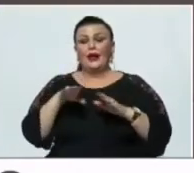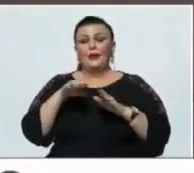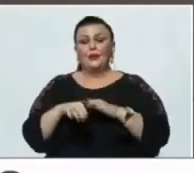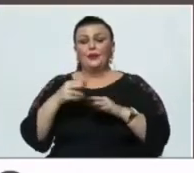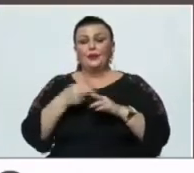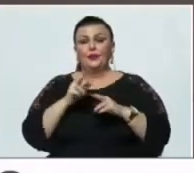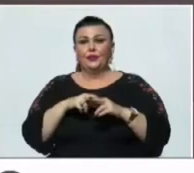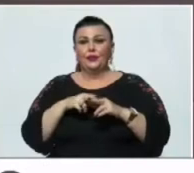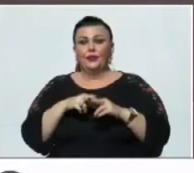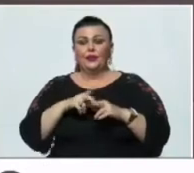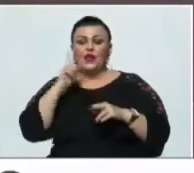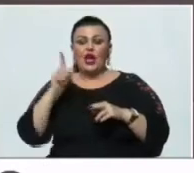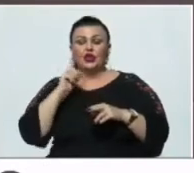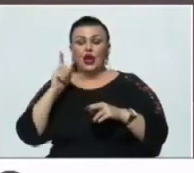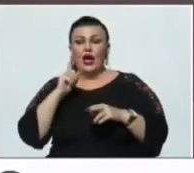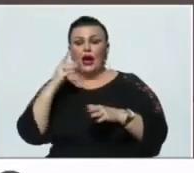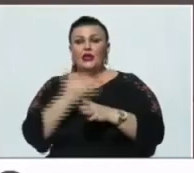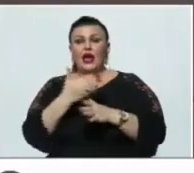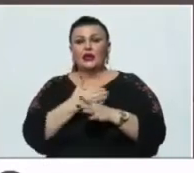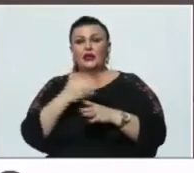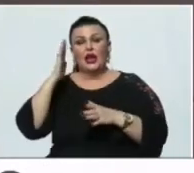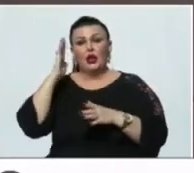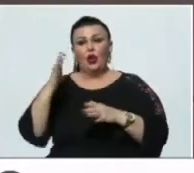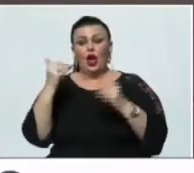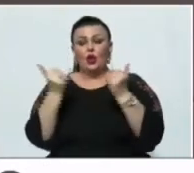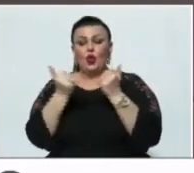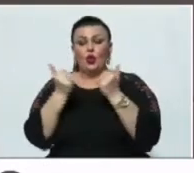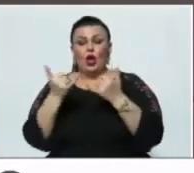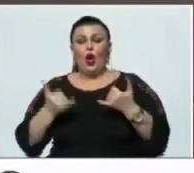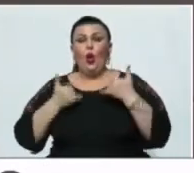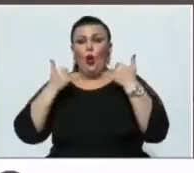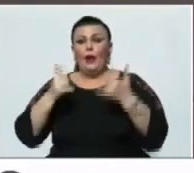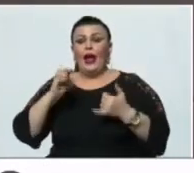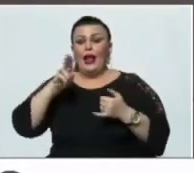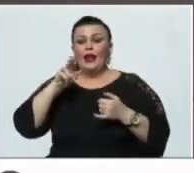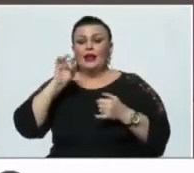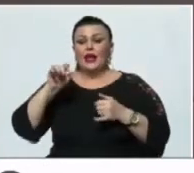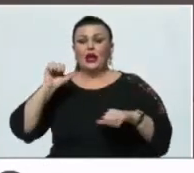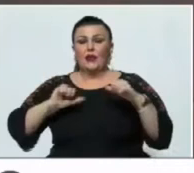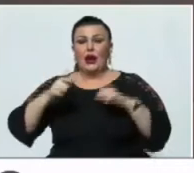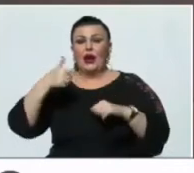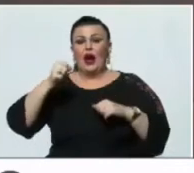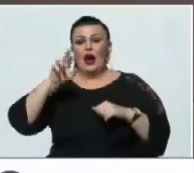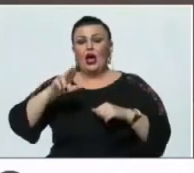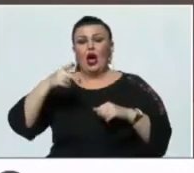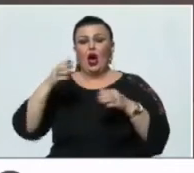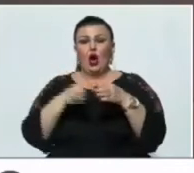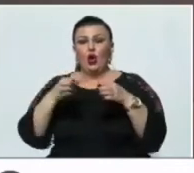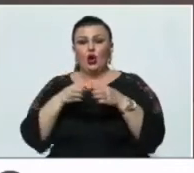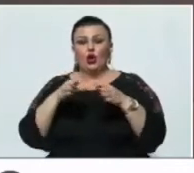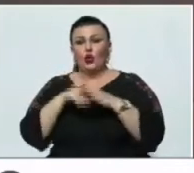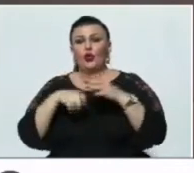gəlməsində gənclərə dəstək olan qonaqlara, hörmətli Eldar müəllimə, Qaya qrupuna və